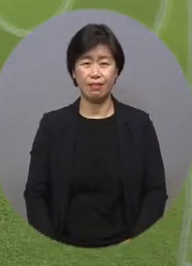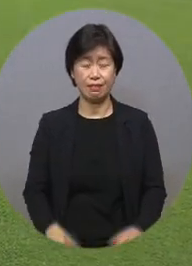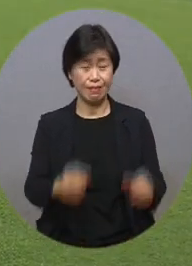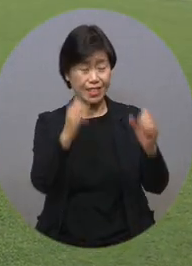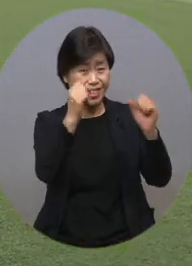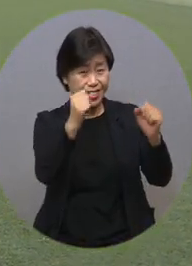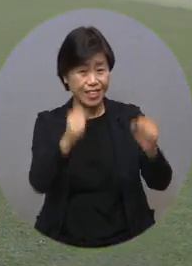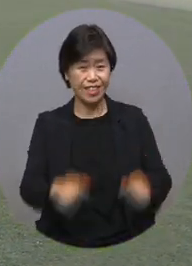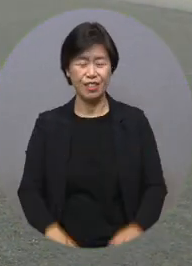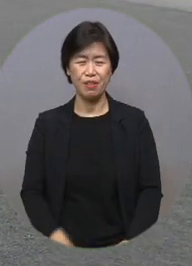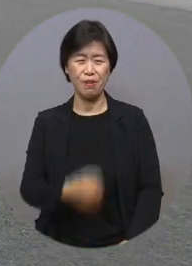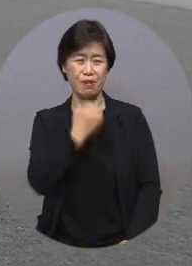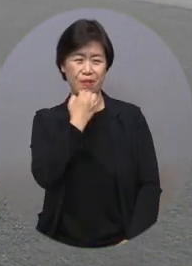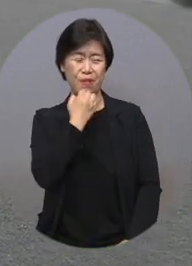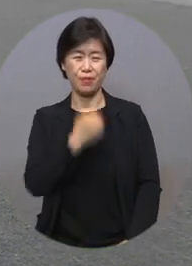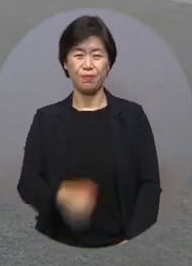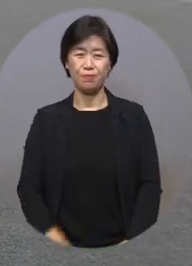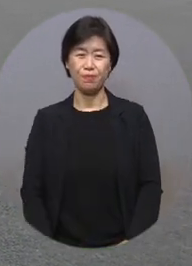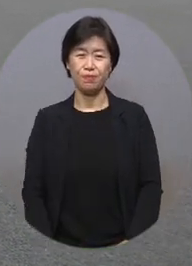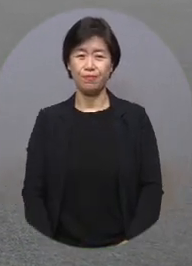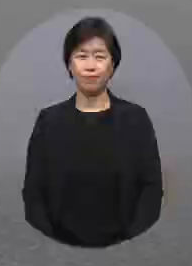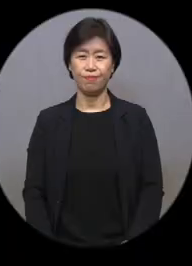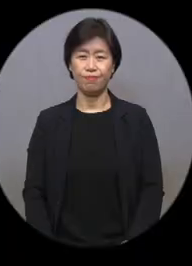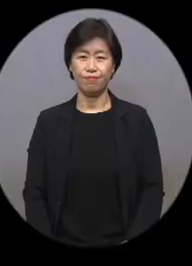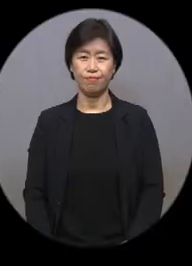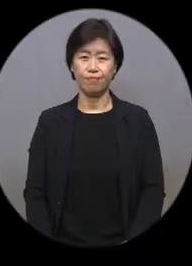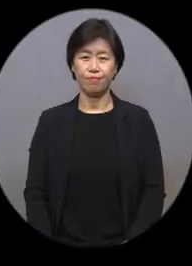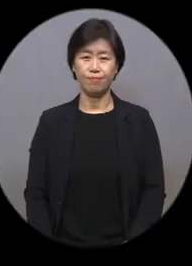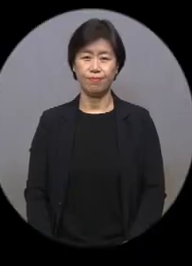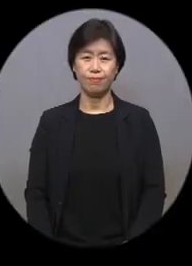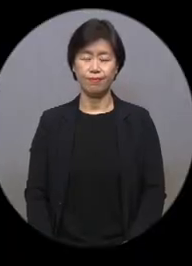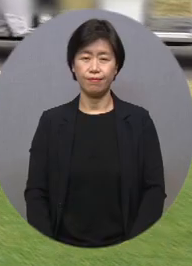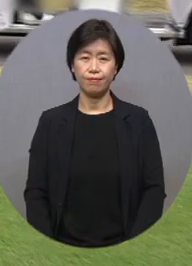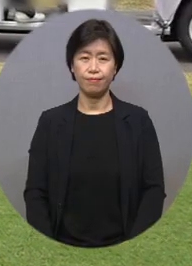화이팅! 우리 두 번째. 화이팅 화이팅! 오케이.